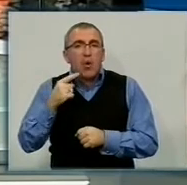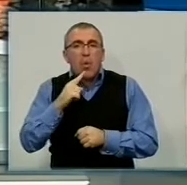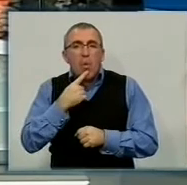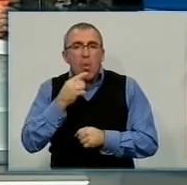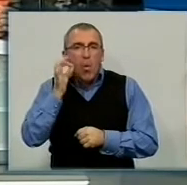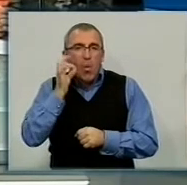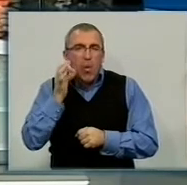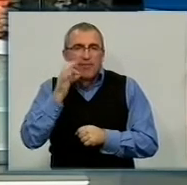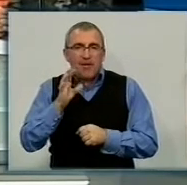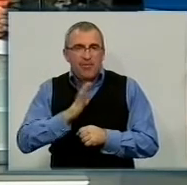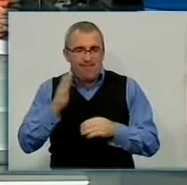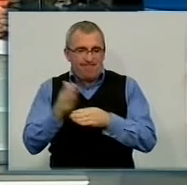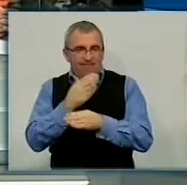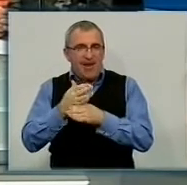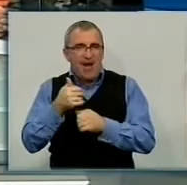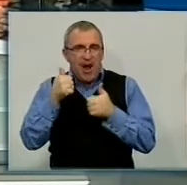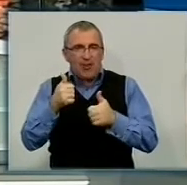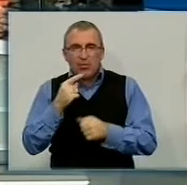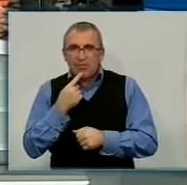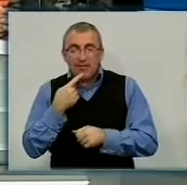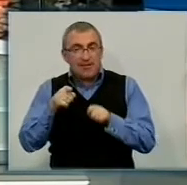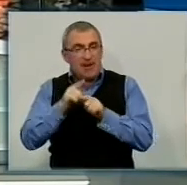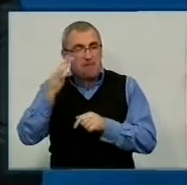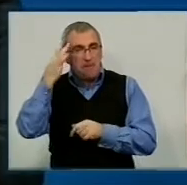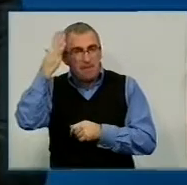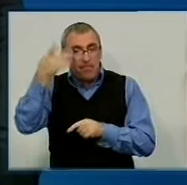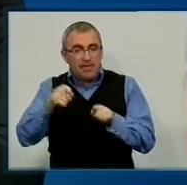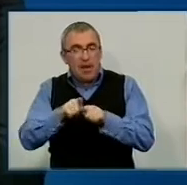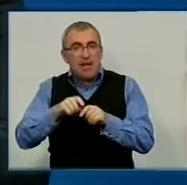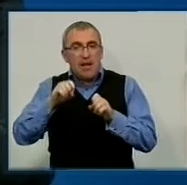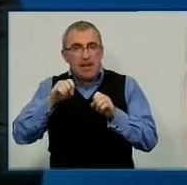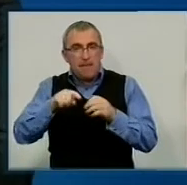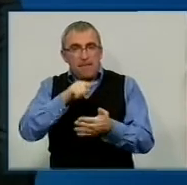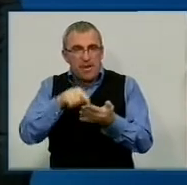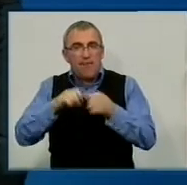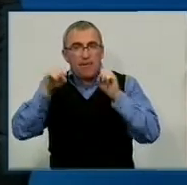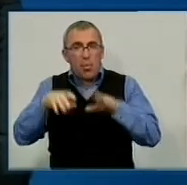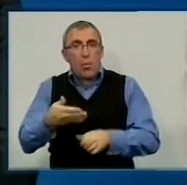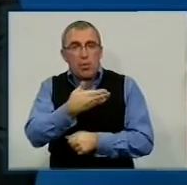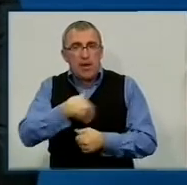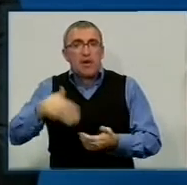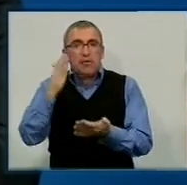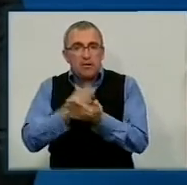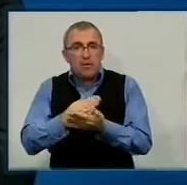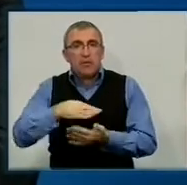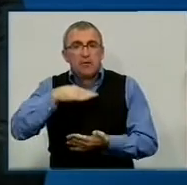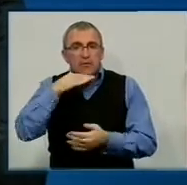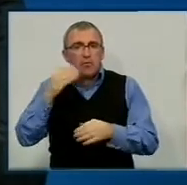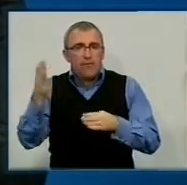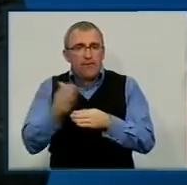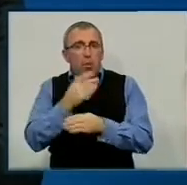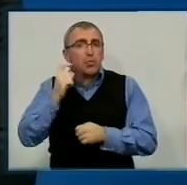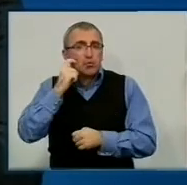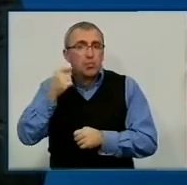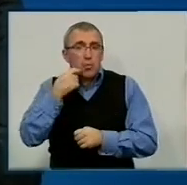виробля гарні цукерки тому ми ставимо за метою такі щоб питання вирішувались Тим більше у нас є достатньо ми виробляємо цукру